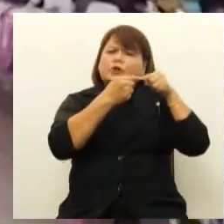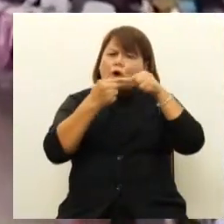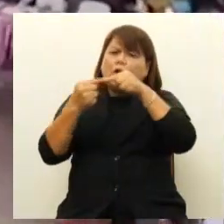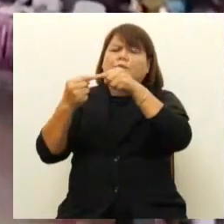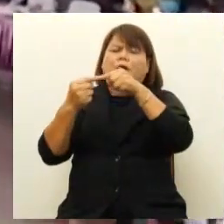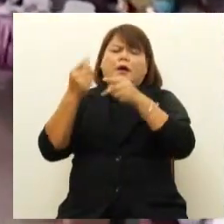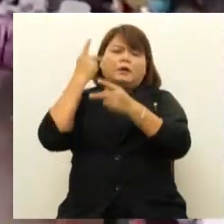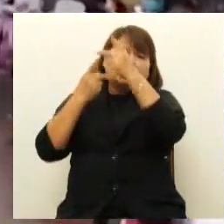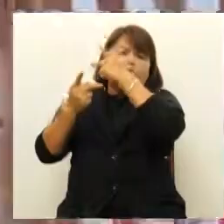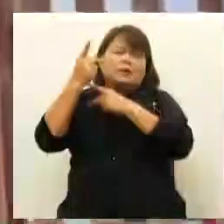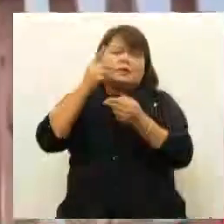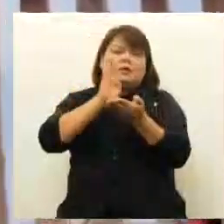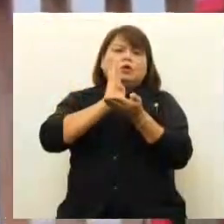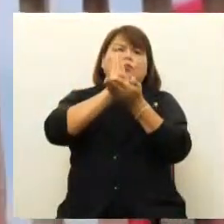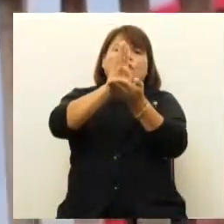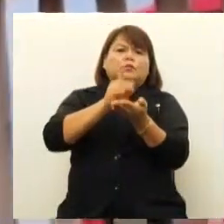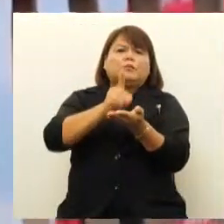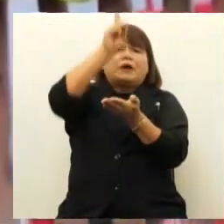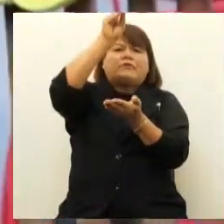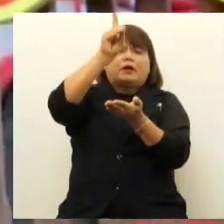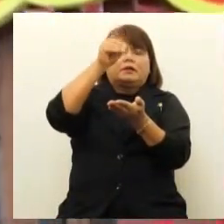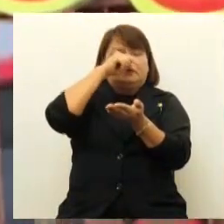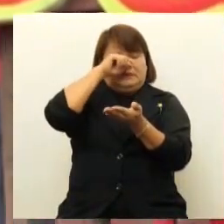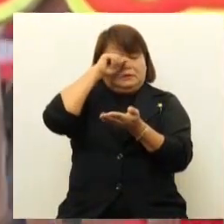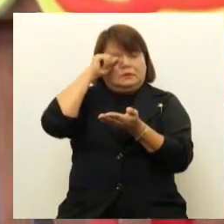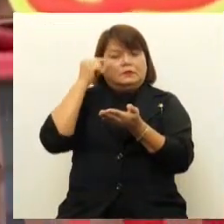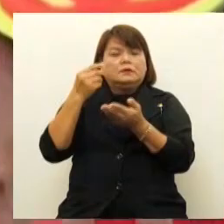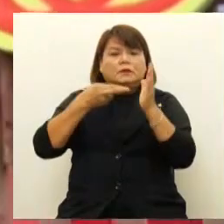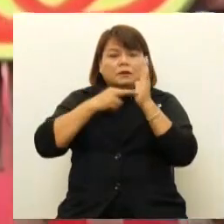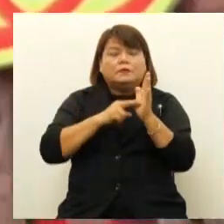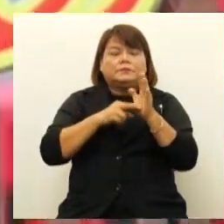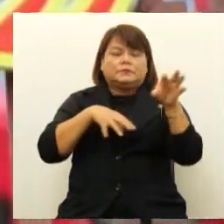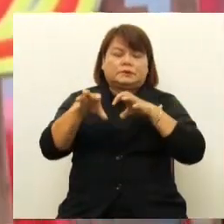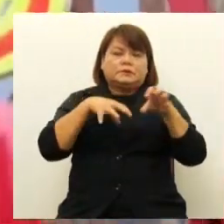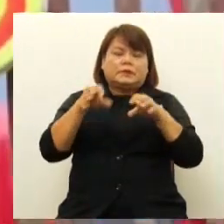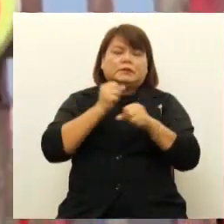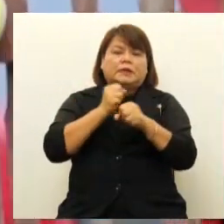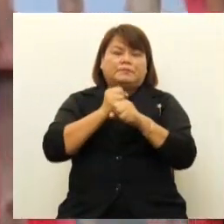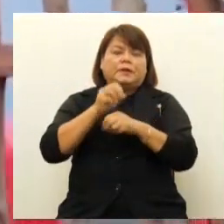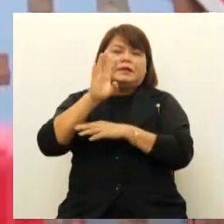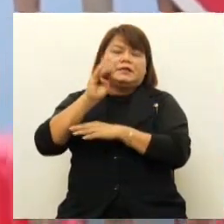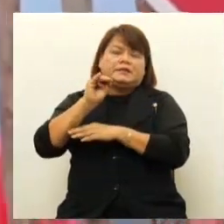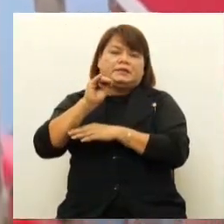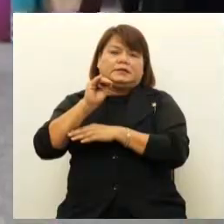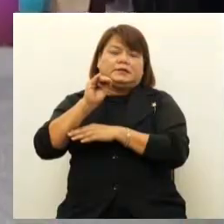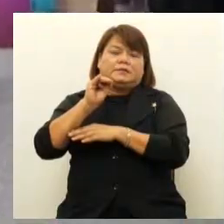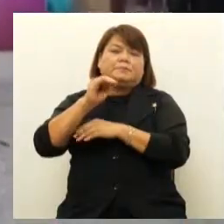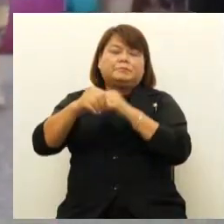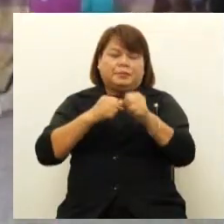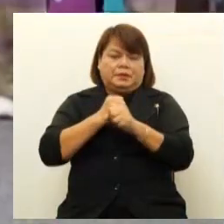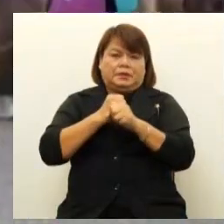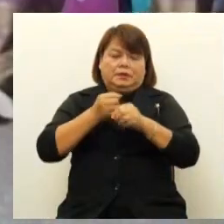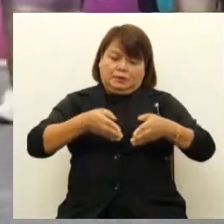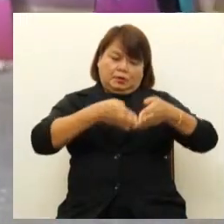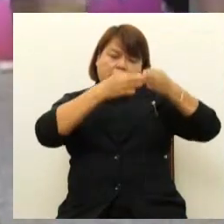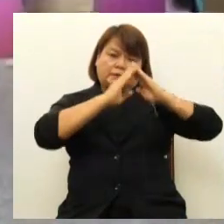พณีบุญบั้งไฟคลองตะเกรานะครับเริ่มจัดทำมาเนี่ยร่วม40ปีนะครับตั้งแต่เริ่มก่อสร้างชุมชนบ้านหนอง